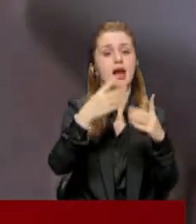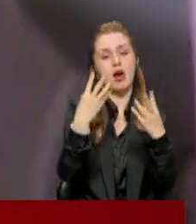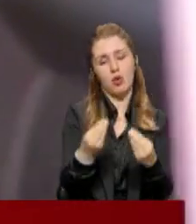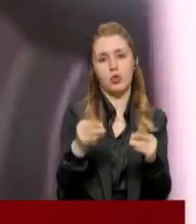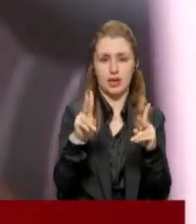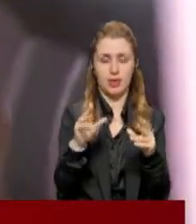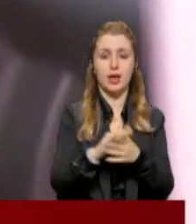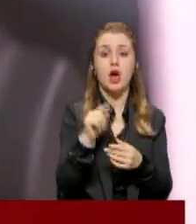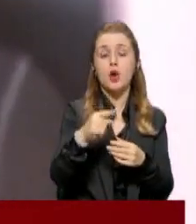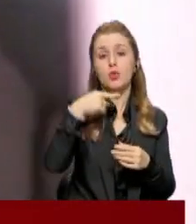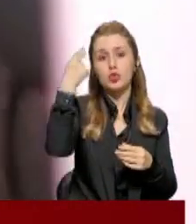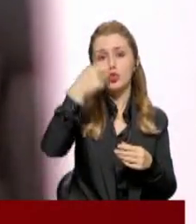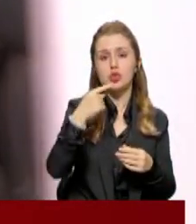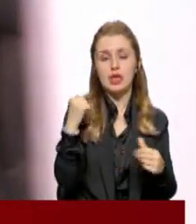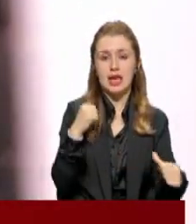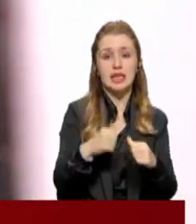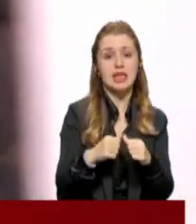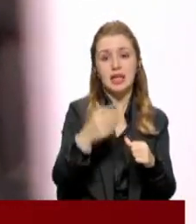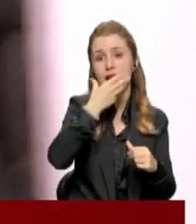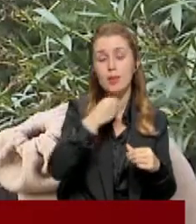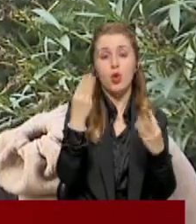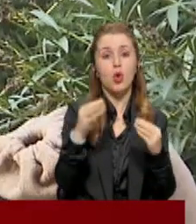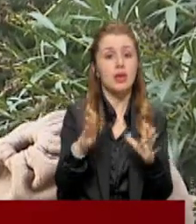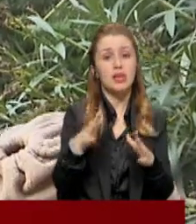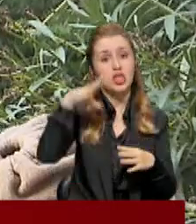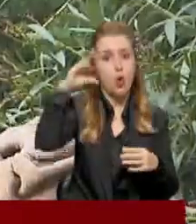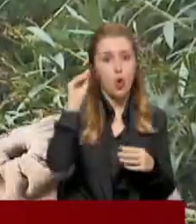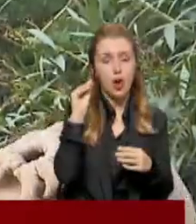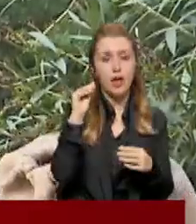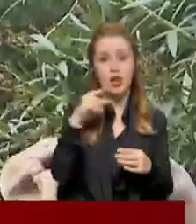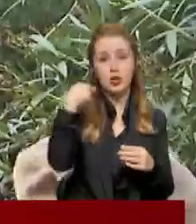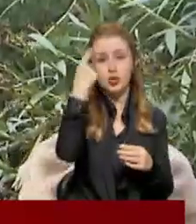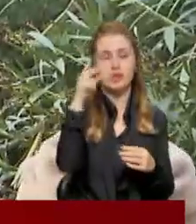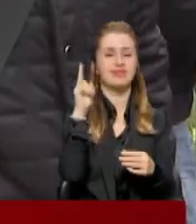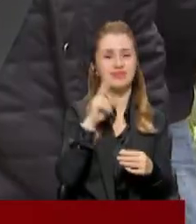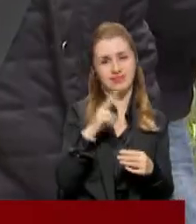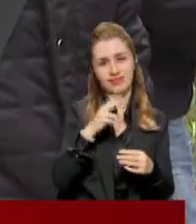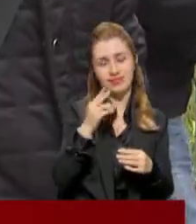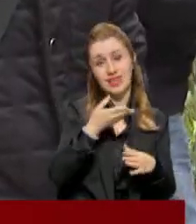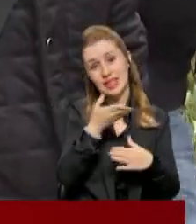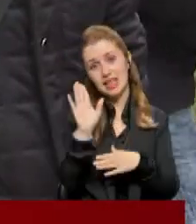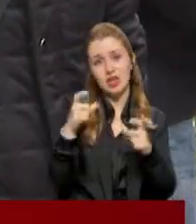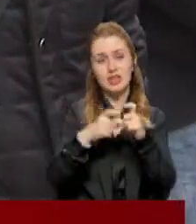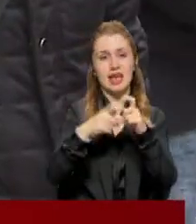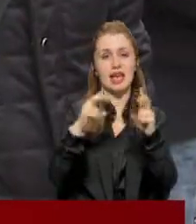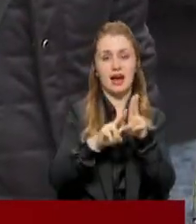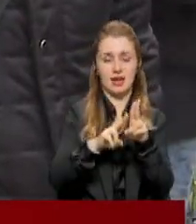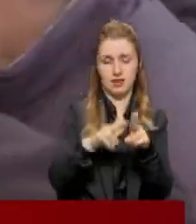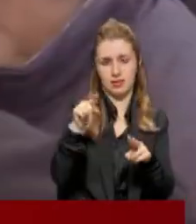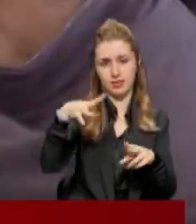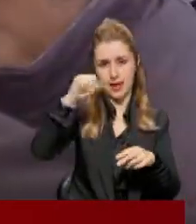anlamı taşıyor. Bu yüzden yine de emekli olabileceğini öğrenen yüzünde bir tebessümle ayrılıyor Sosyal Güvenlik